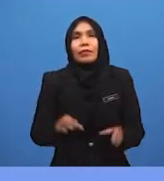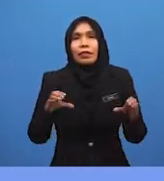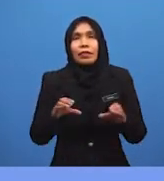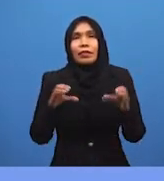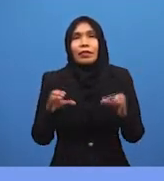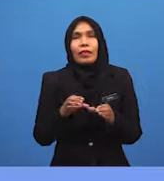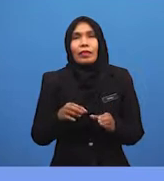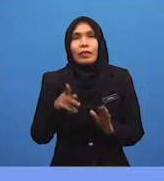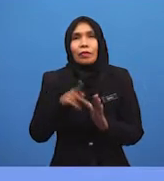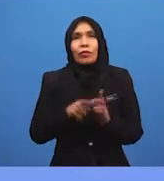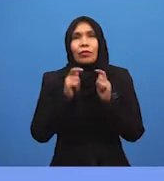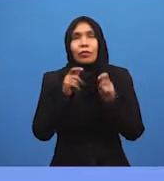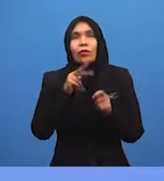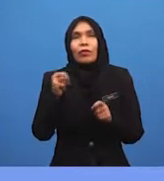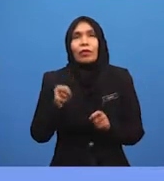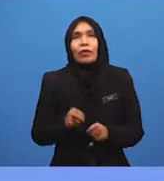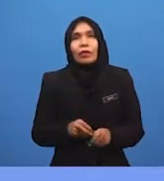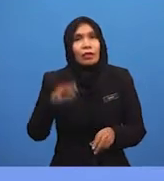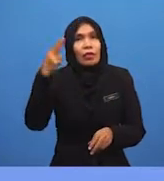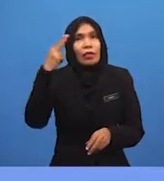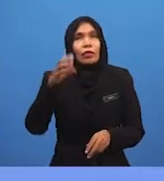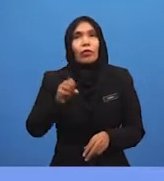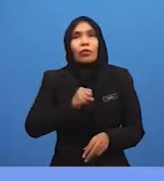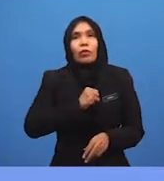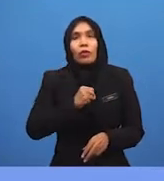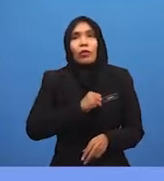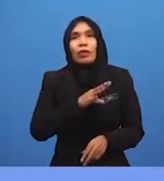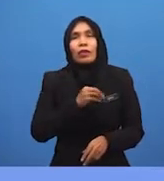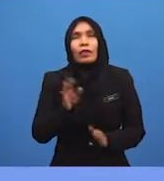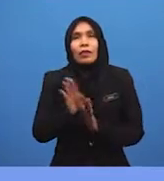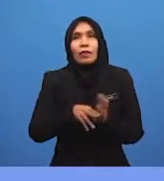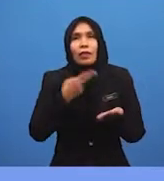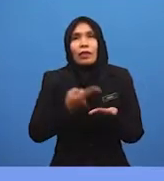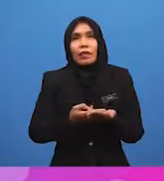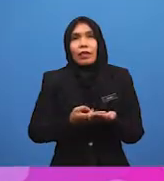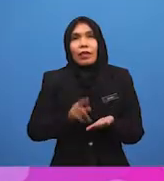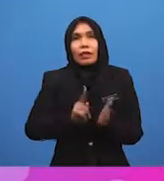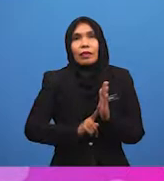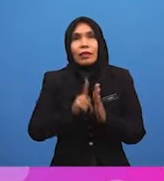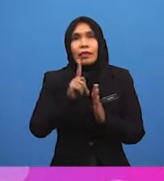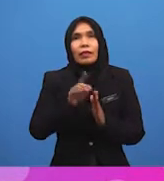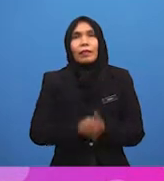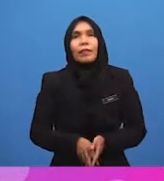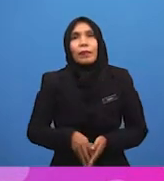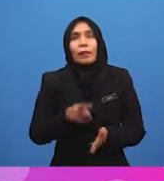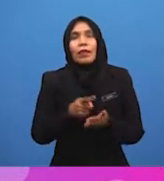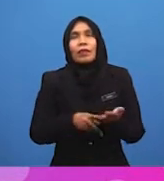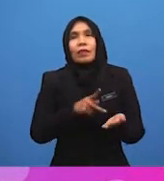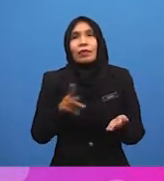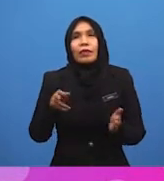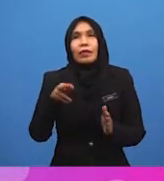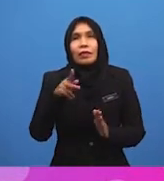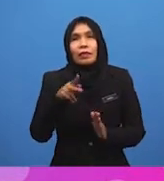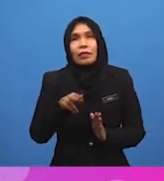dan berhemat tinggi. Sudah tentu cikgu berasa bangga terhadap Arun. Apakah perasaan Arun